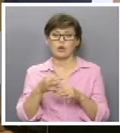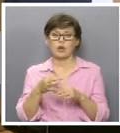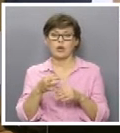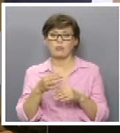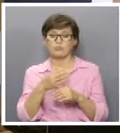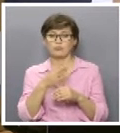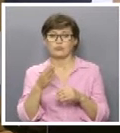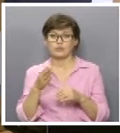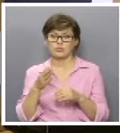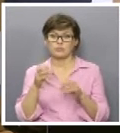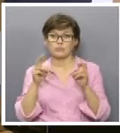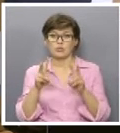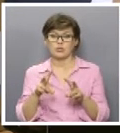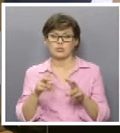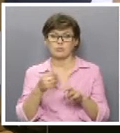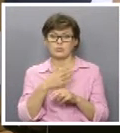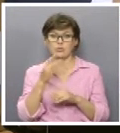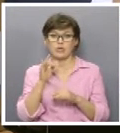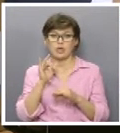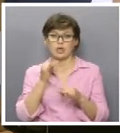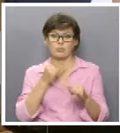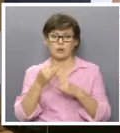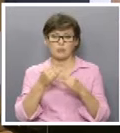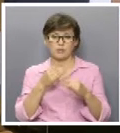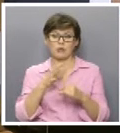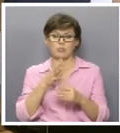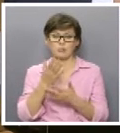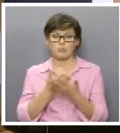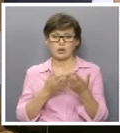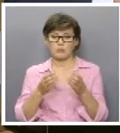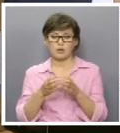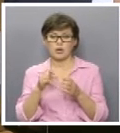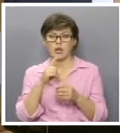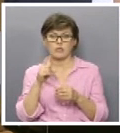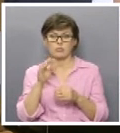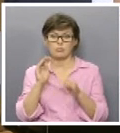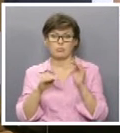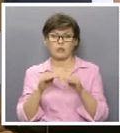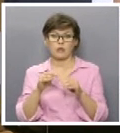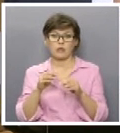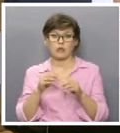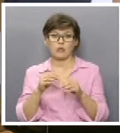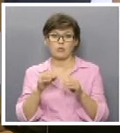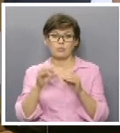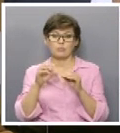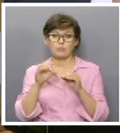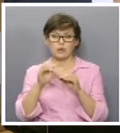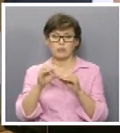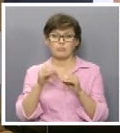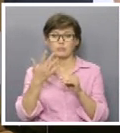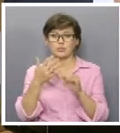бул мамандар менен биз кеңештик, акылдаштык. Бул жерде газ баллон кондургусунун калыңдыгы 5-7